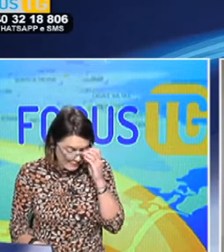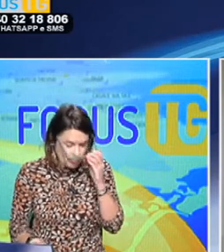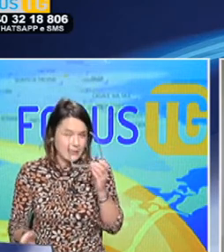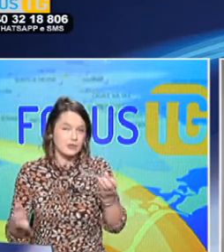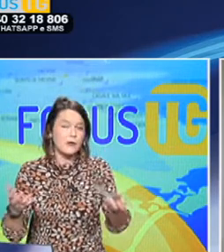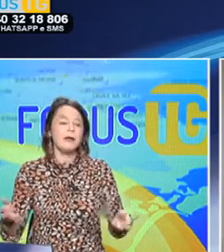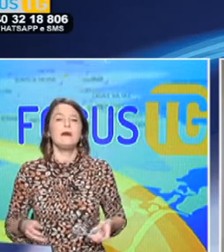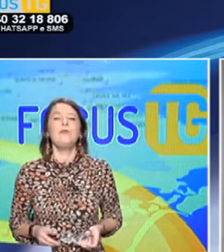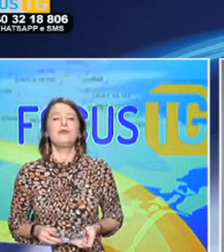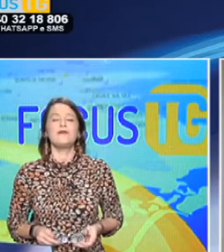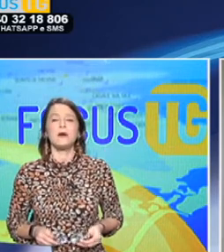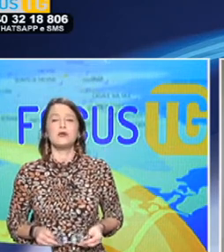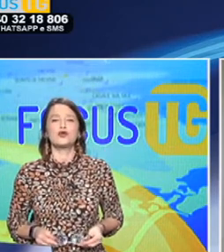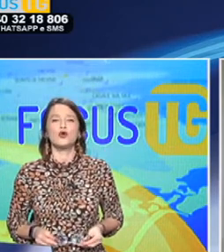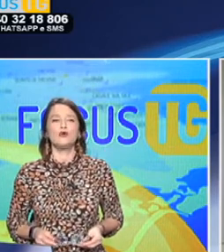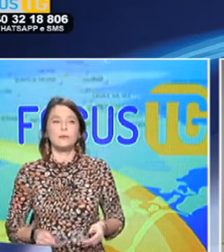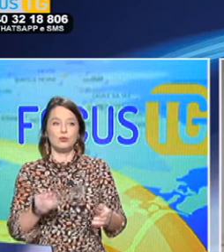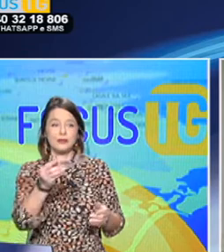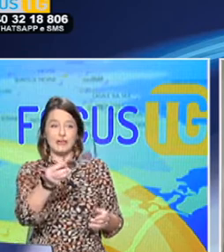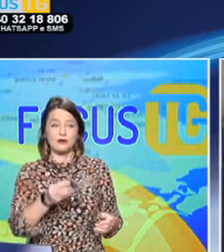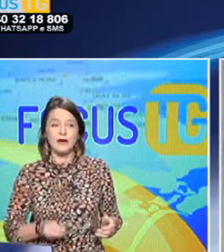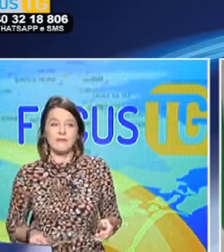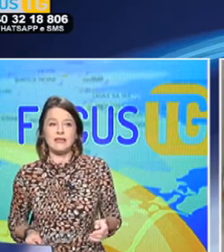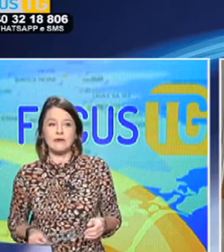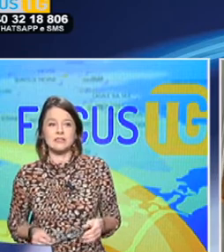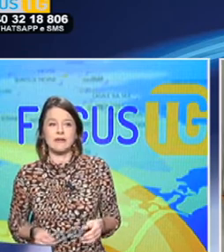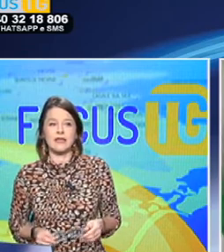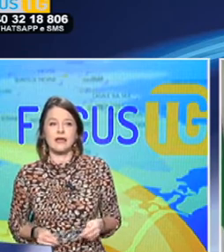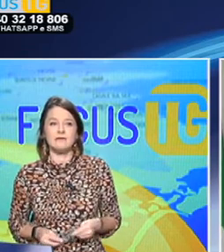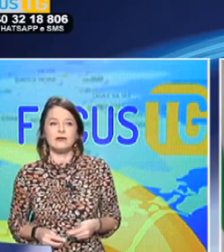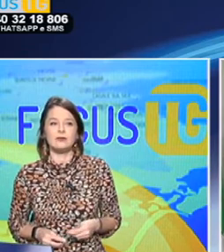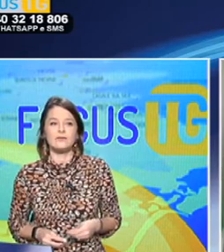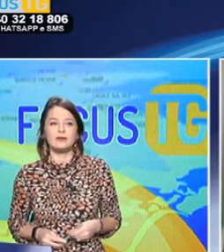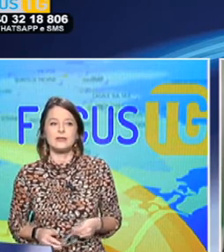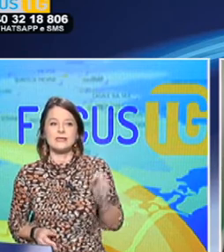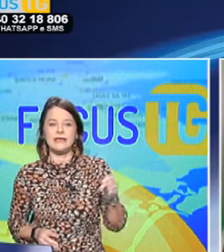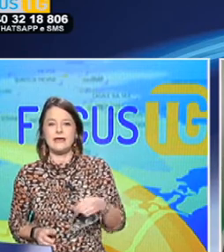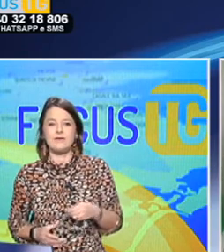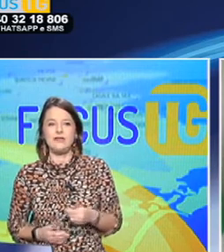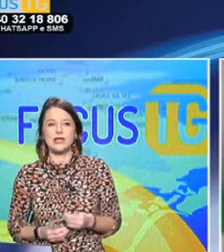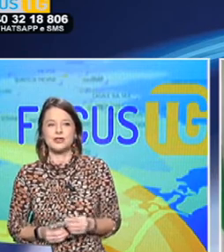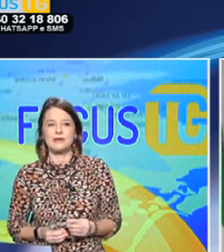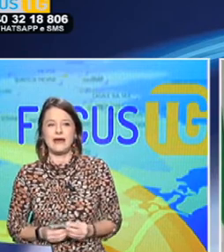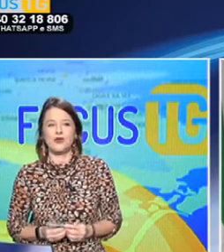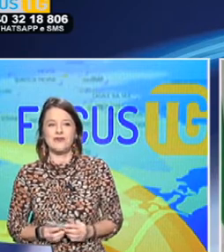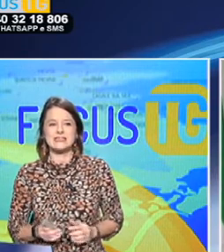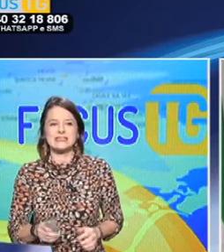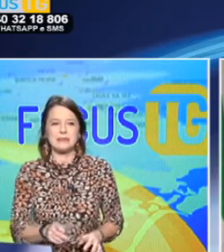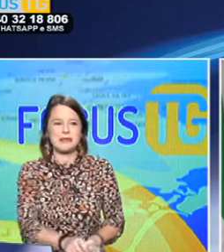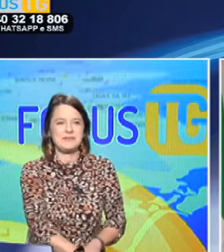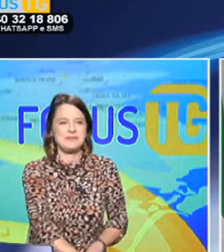insomma, si è mossa e adesso appunto avrà questo contributo. Intanto vediamo assieme. Che subito è arrivato col il governatore Zaia e vi lascio e poi due alla